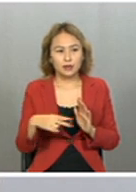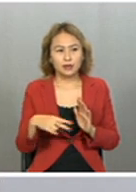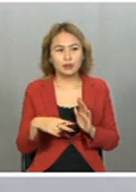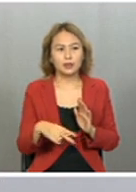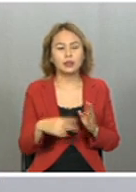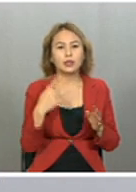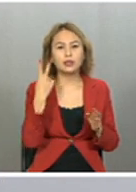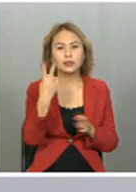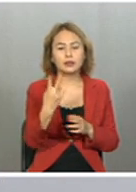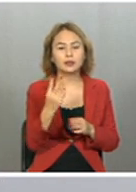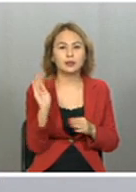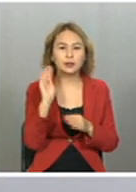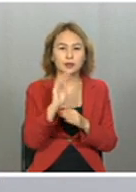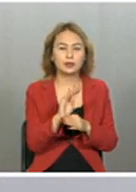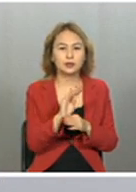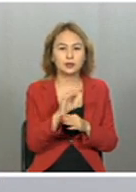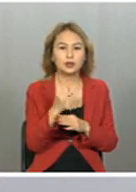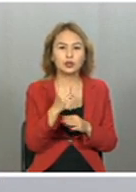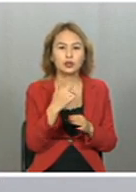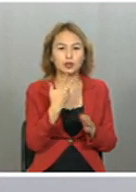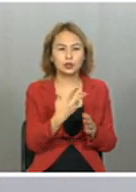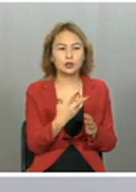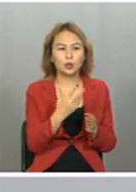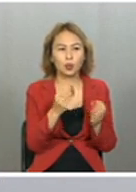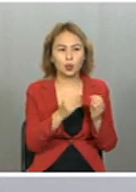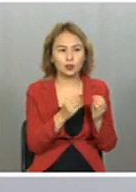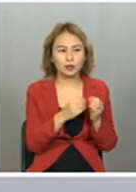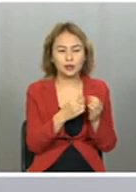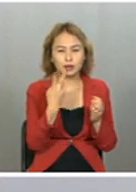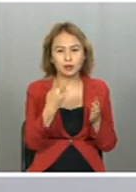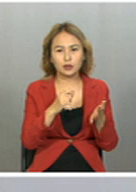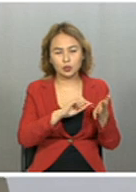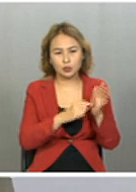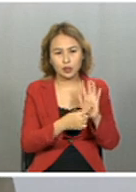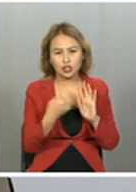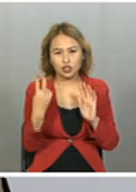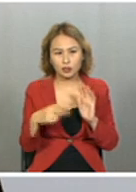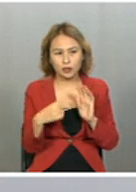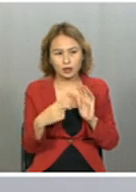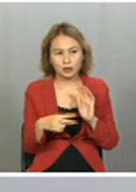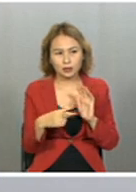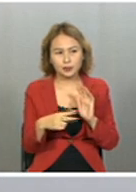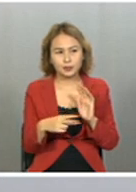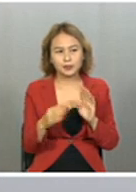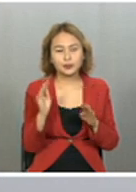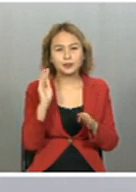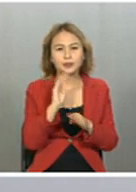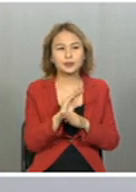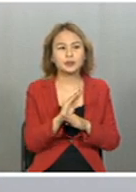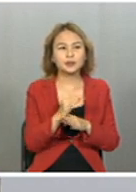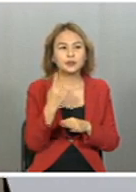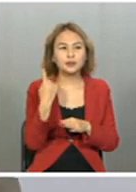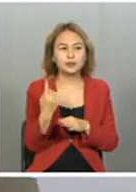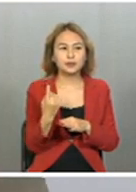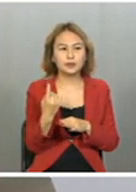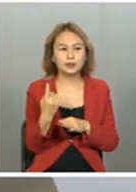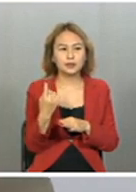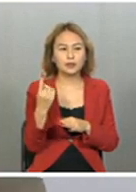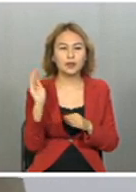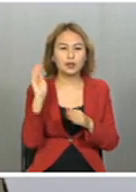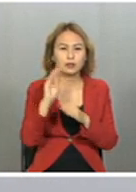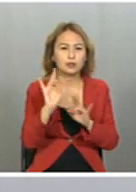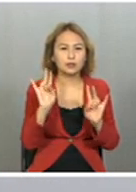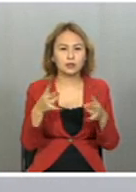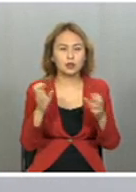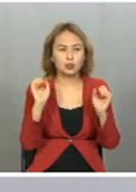3-ке 2-ден беремін, себебі 10 мен 2-нің көбейтінісі 20-ны береді. Ал 20-дан 7-ге бермей қойсам болады,